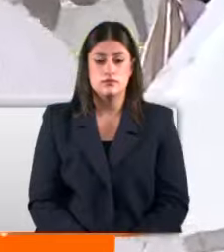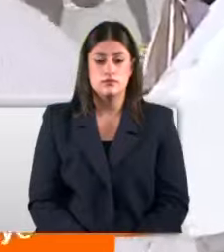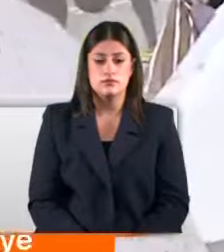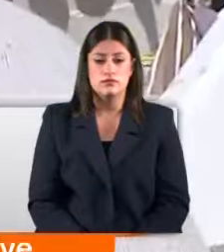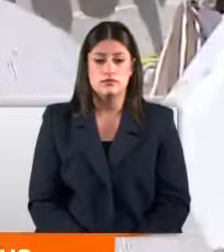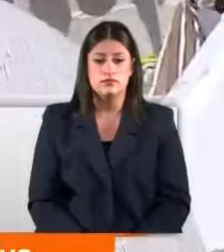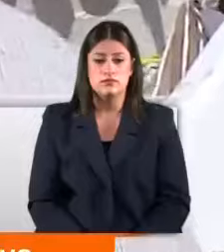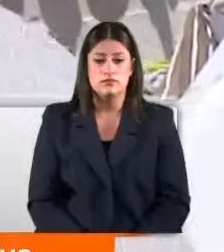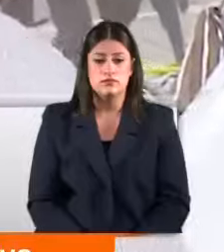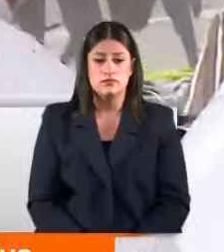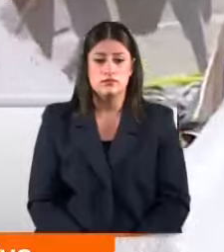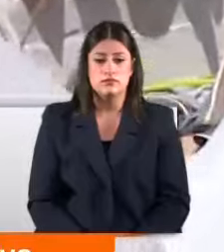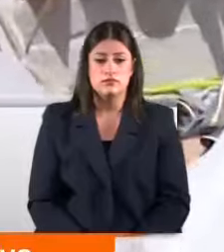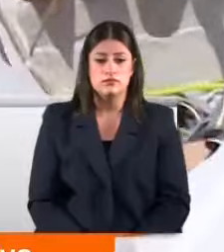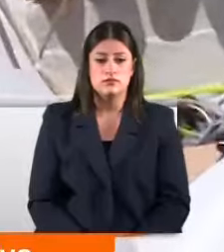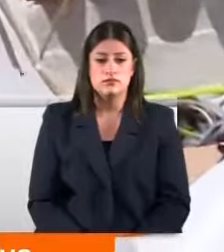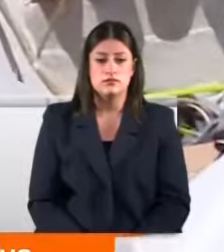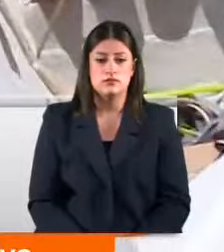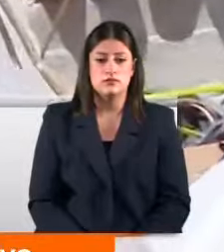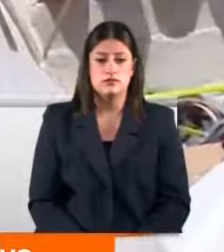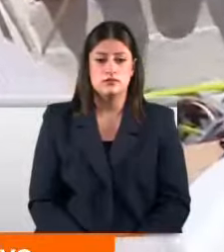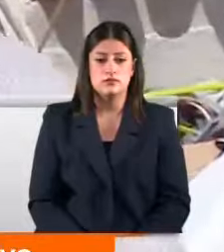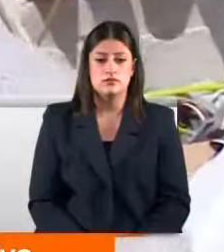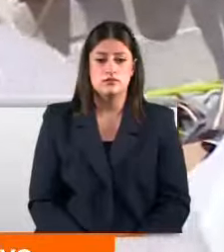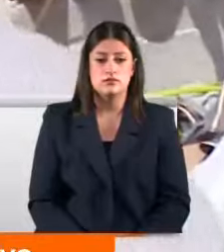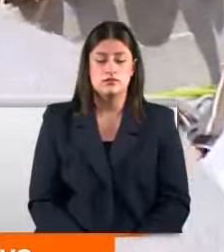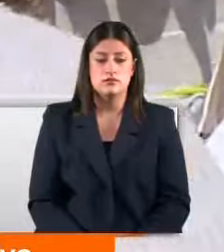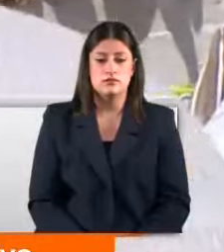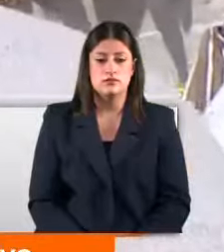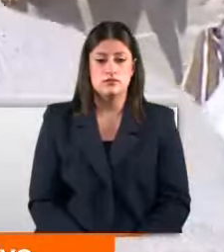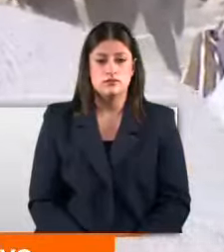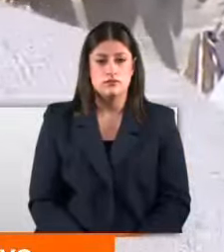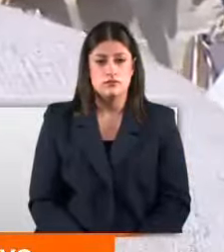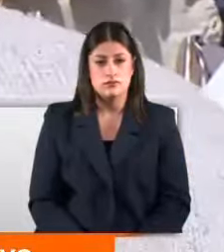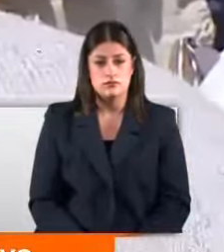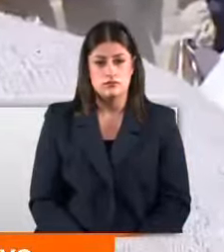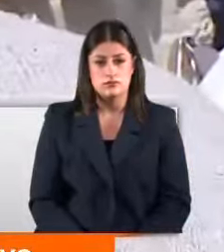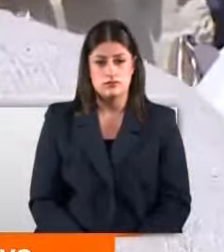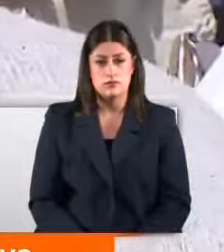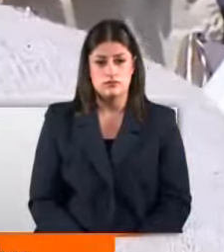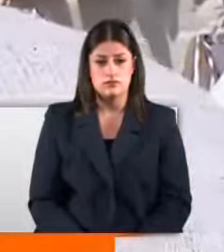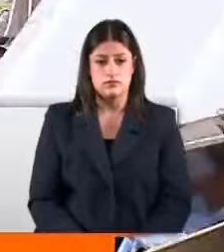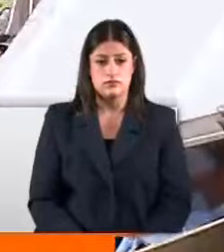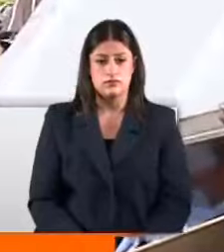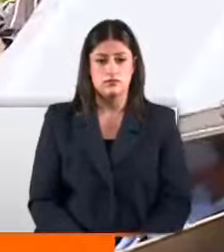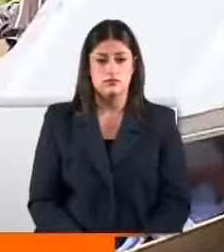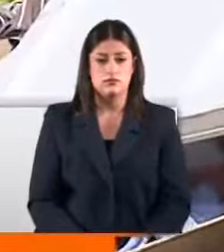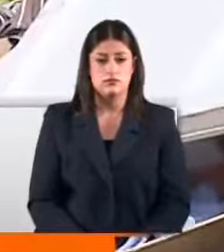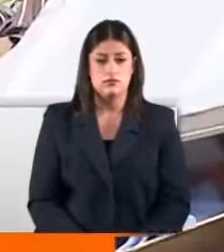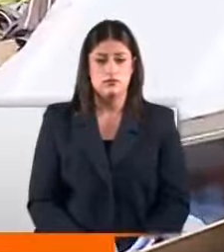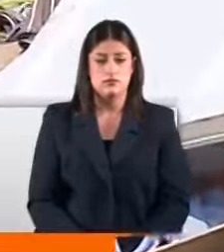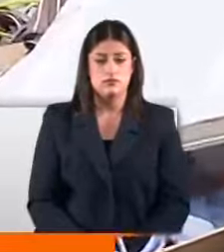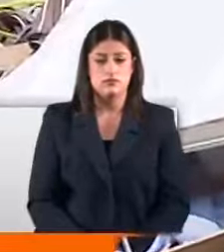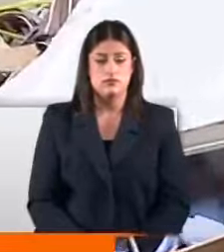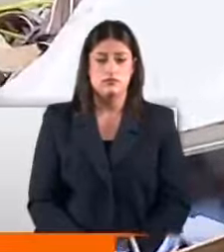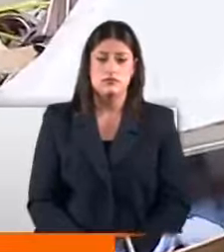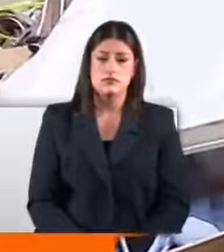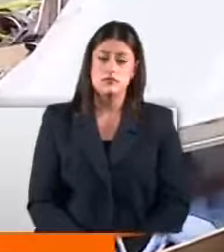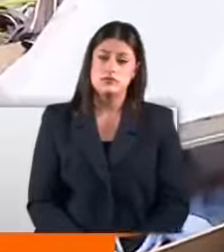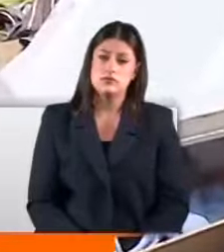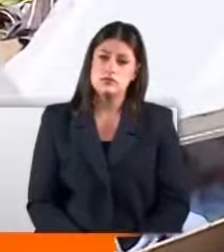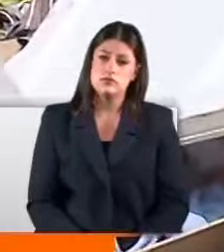Lütfen bize yardım edin. Size yalvarıyorum. Benim kız kardeşimi gördüyseniz bir alo demeniz yeterli. Biz annesiz babasız kaldık.